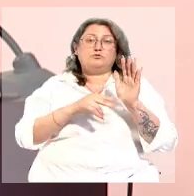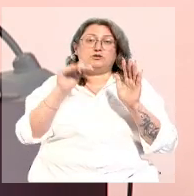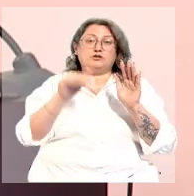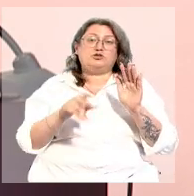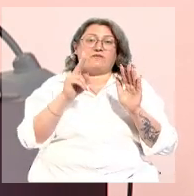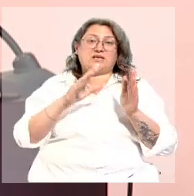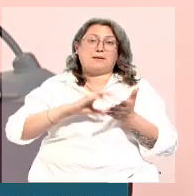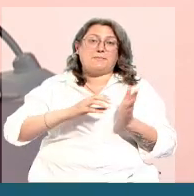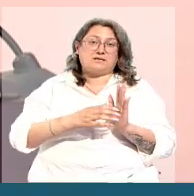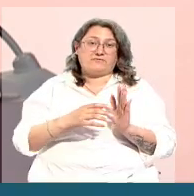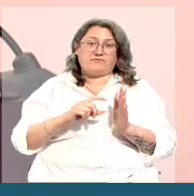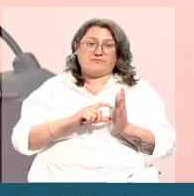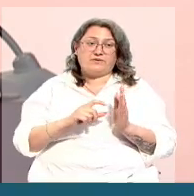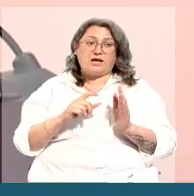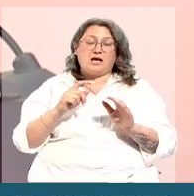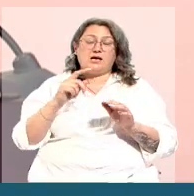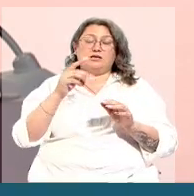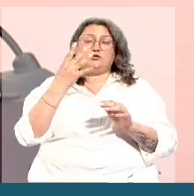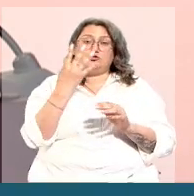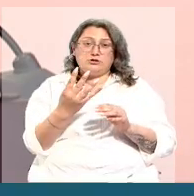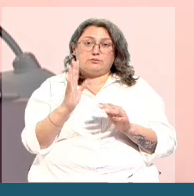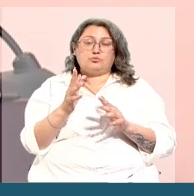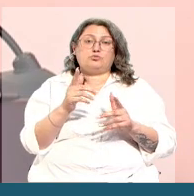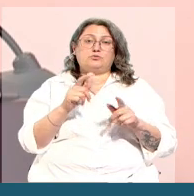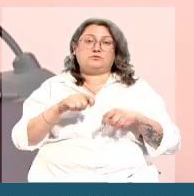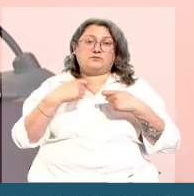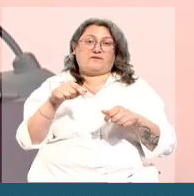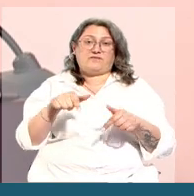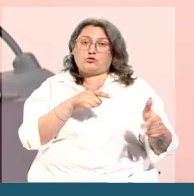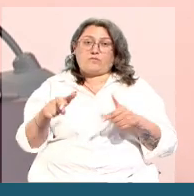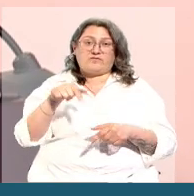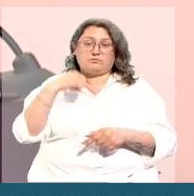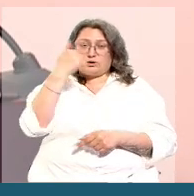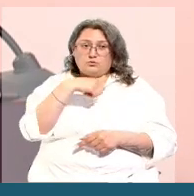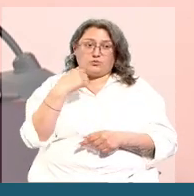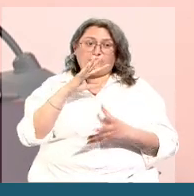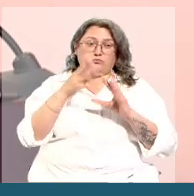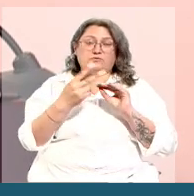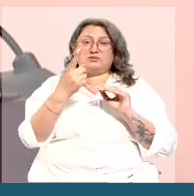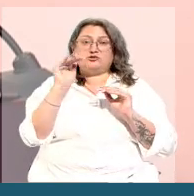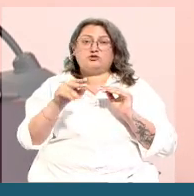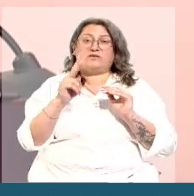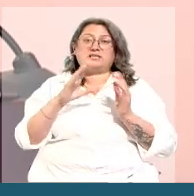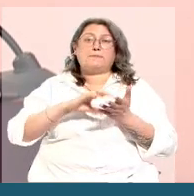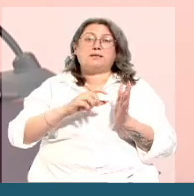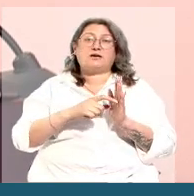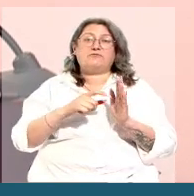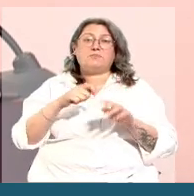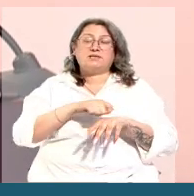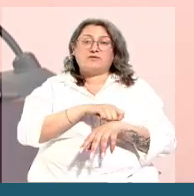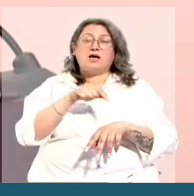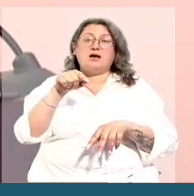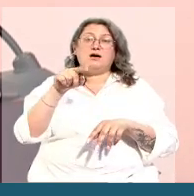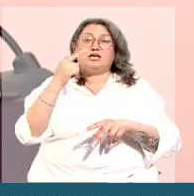салу жоспарлануда. Оның 4-уі биыл пайдалануға беріледі. Жалпы ауданы 21 мың шаршы метр. Жеке тұрғын үй құрылысы шамамен 18